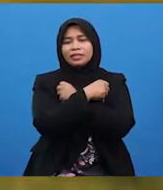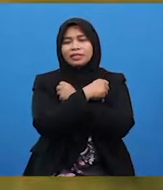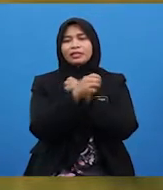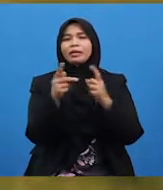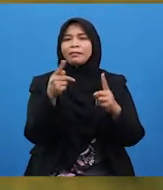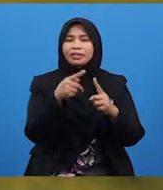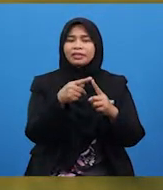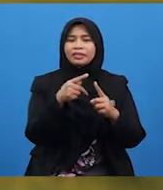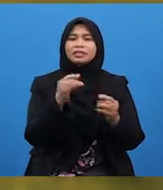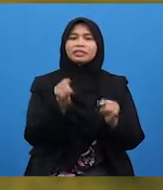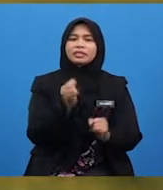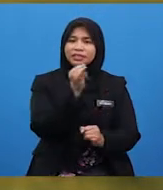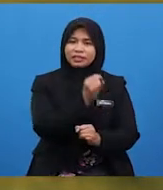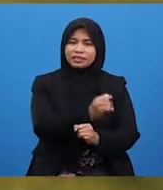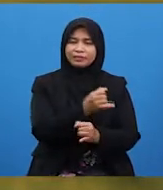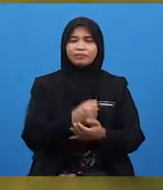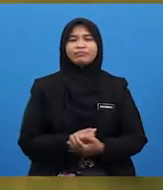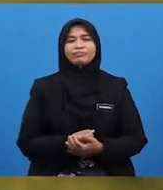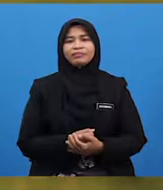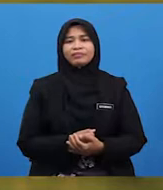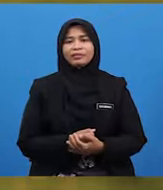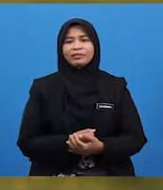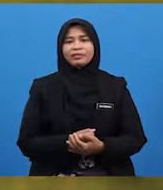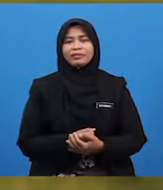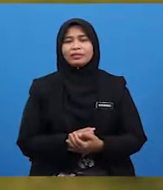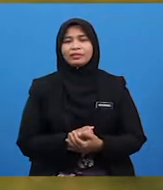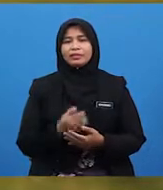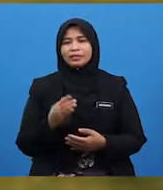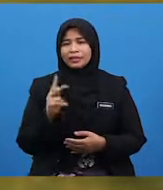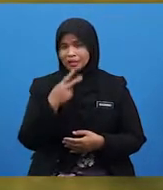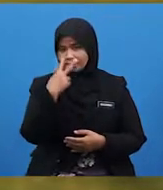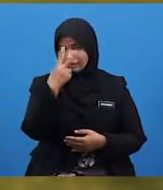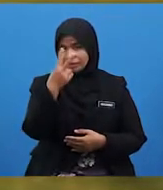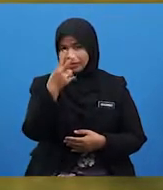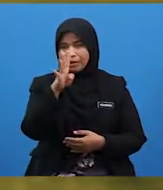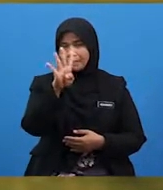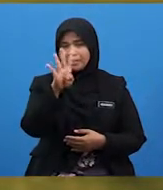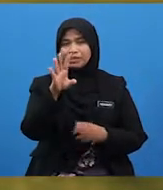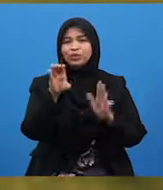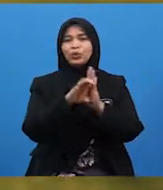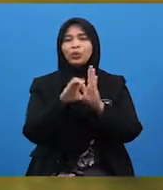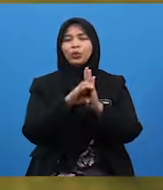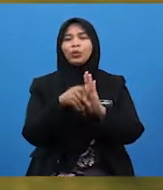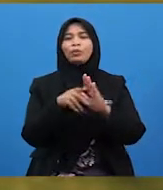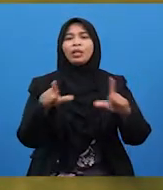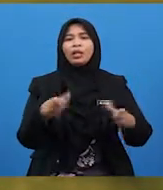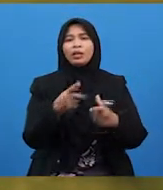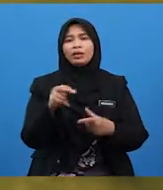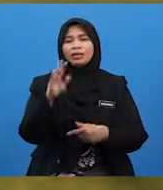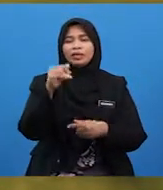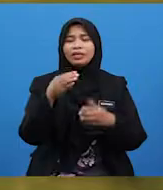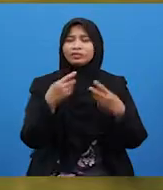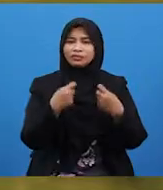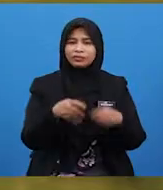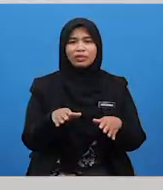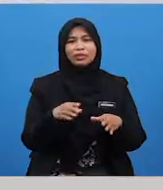jiran? Ya, betul. Mari kita melihat empat contoh perlakuan yang telah ditunjukkan dalam